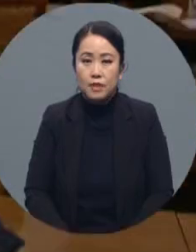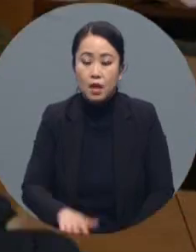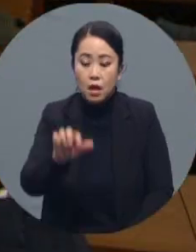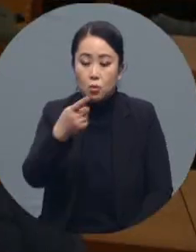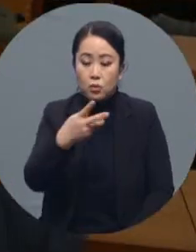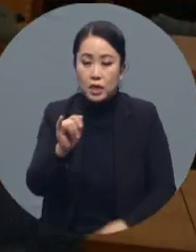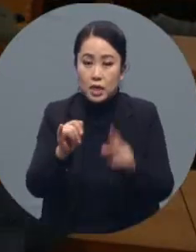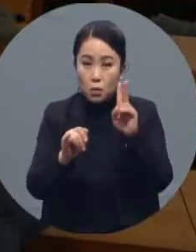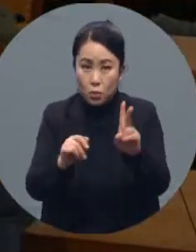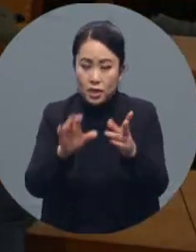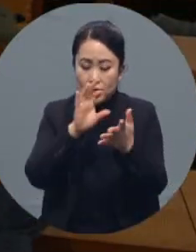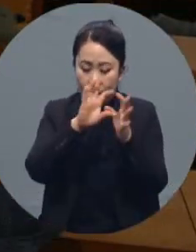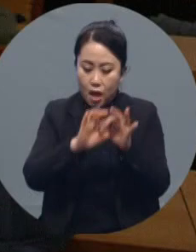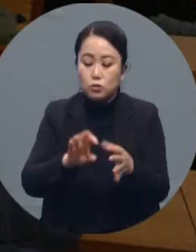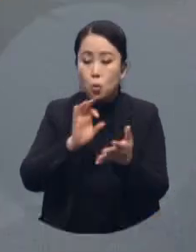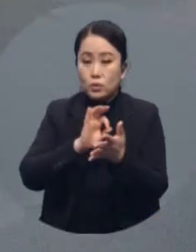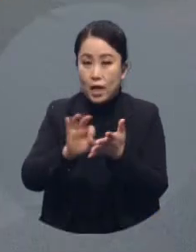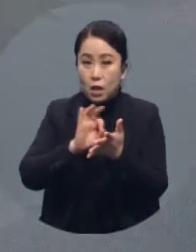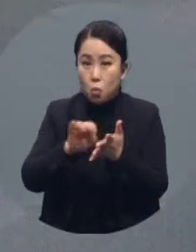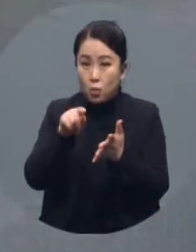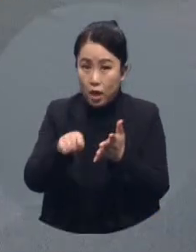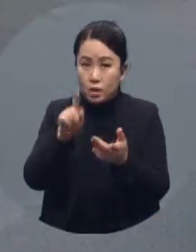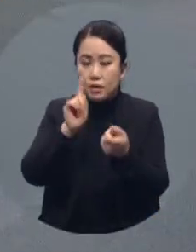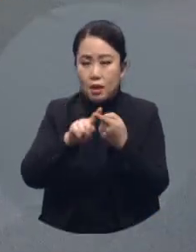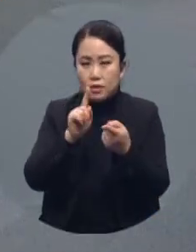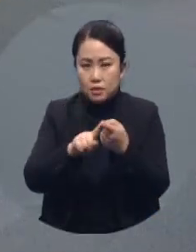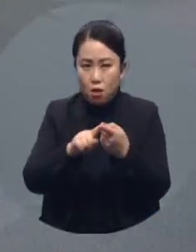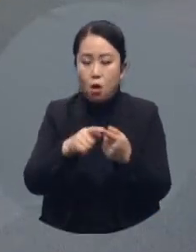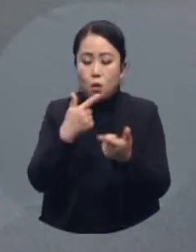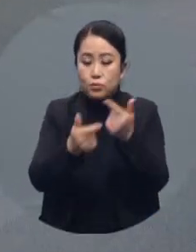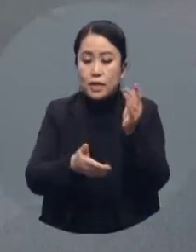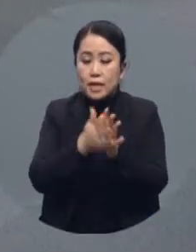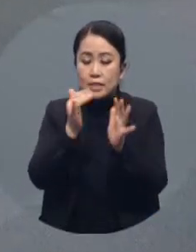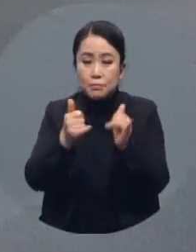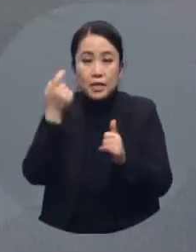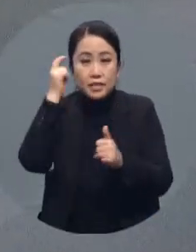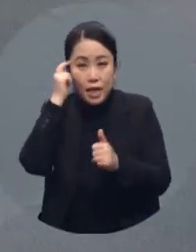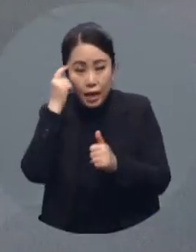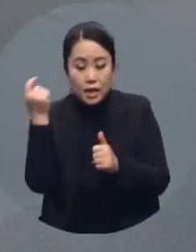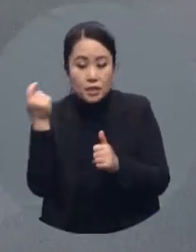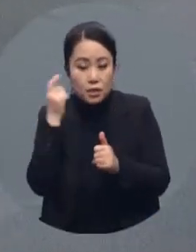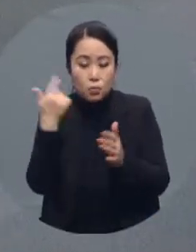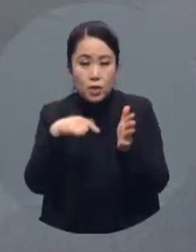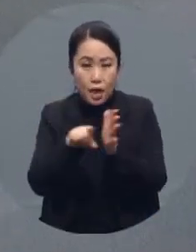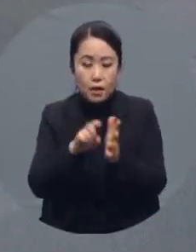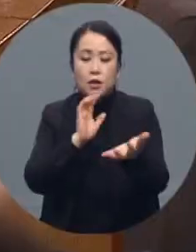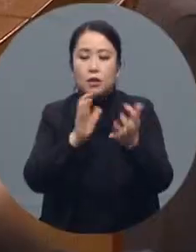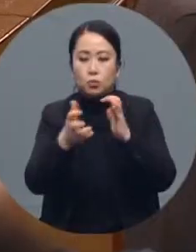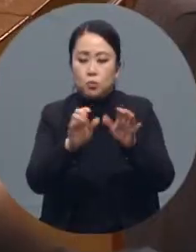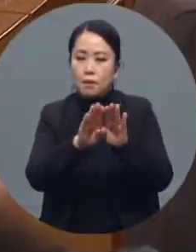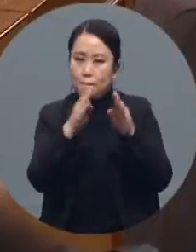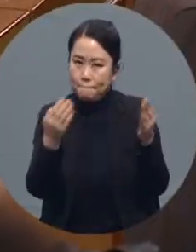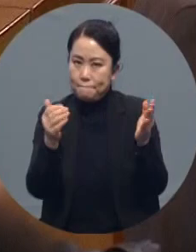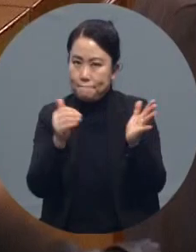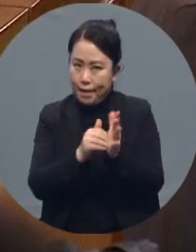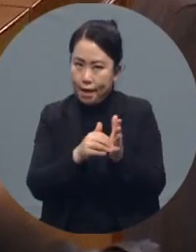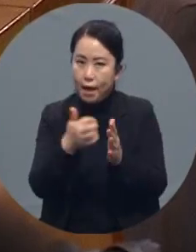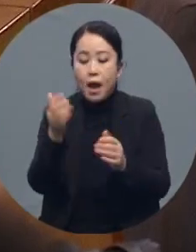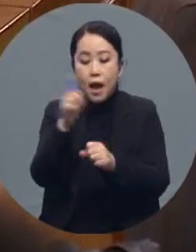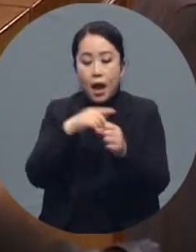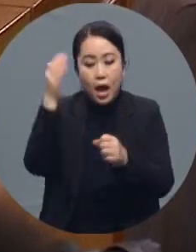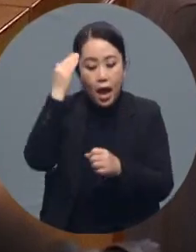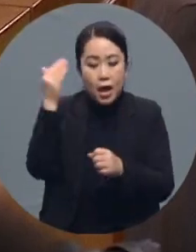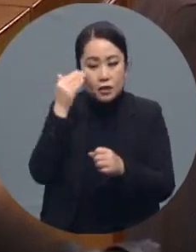고리 2호기 계속 운전, 수면 연장을 두고 부산 시민들 의견을 듣기 위한 토론회가 열렸습니다. 앞서